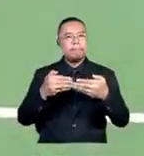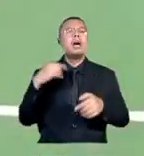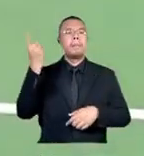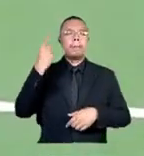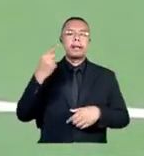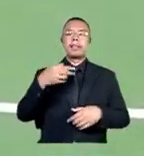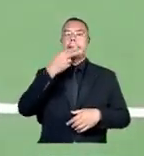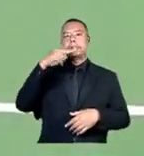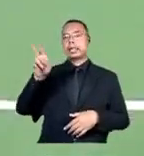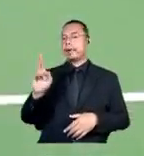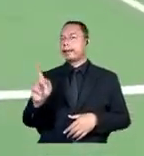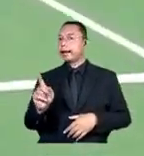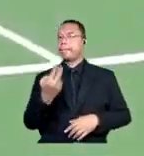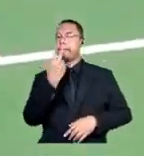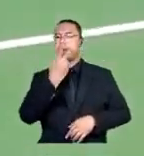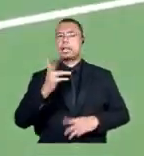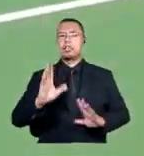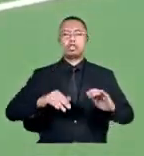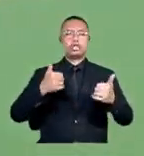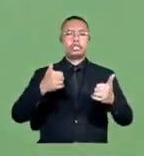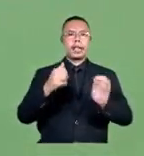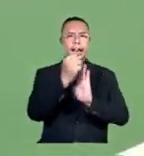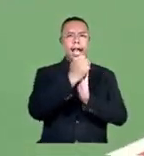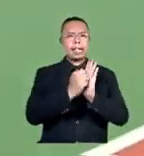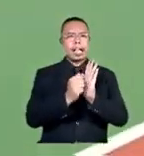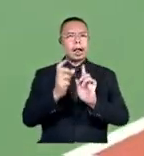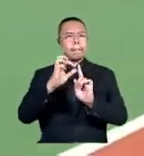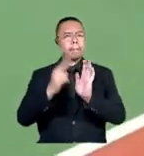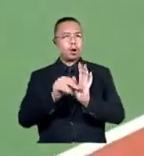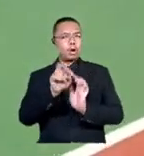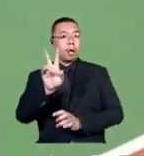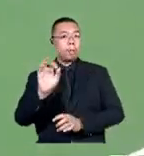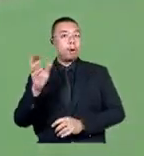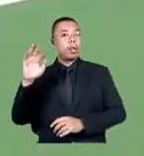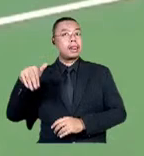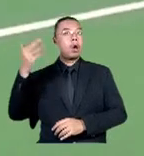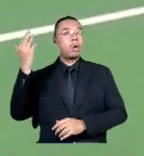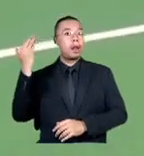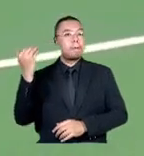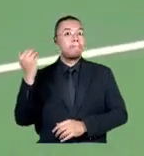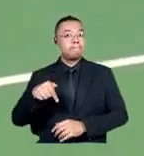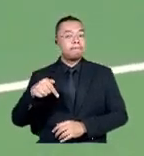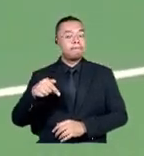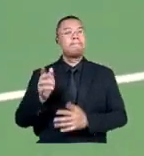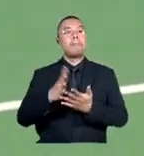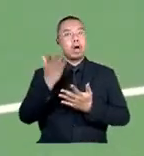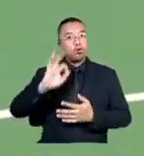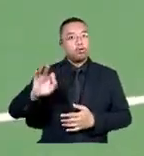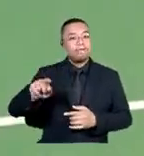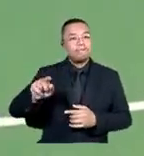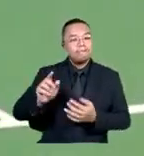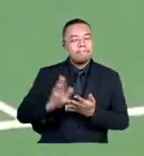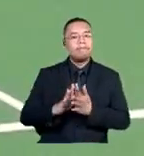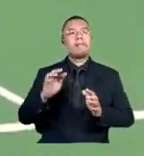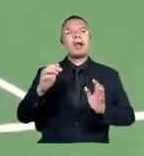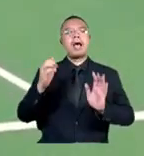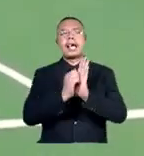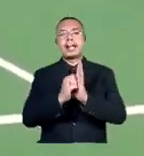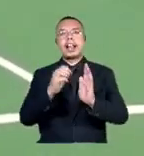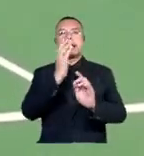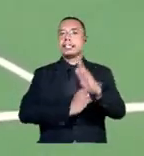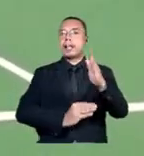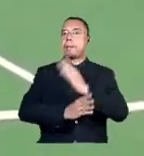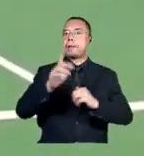Pemerintah yakin, berkaca pada kesuksesan penyelenggaraan PON ke-20 lalu, pesta olahraga penyandang disabilitas